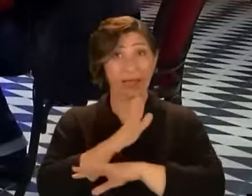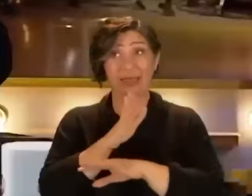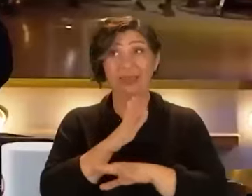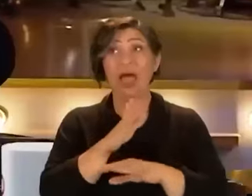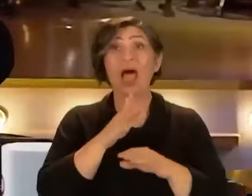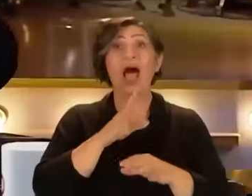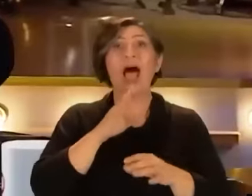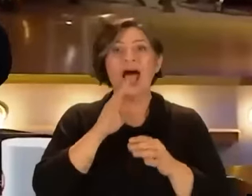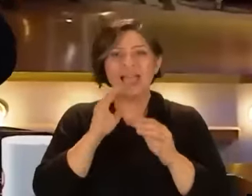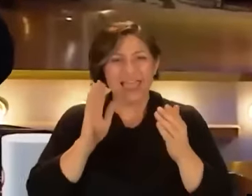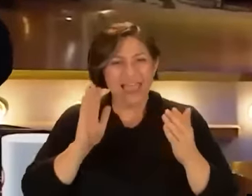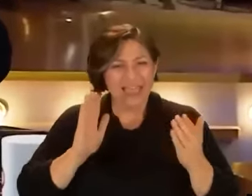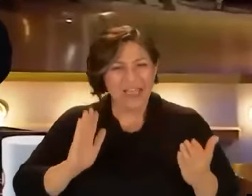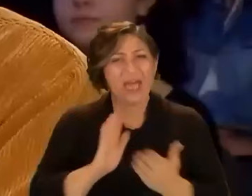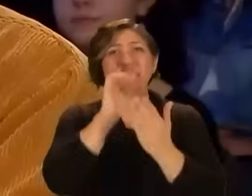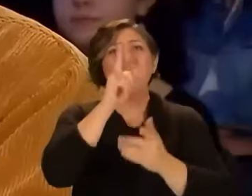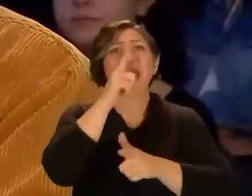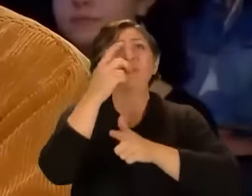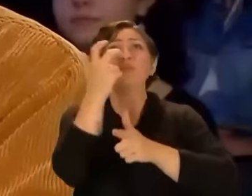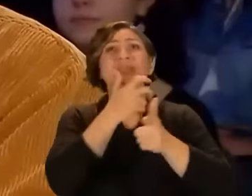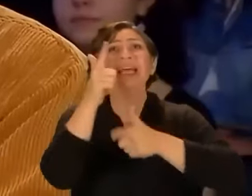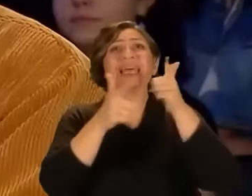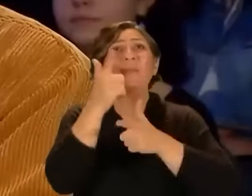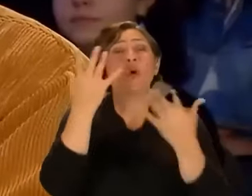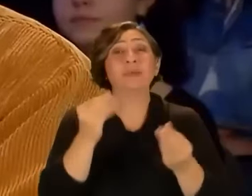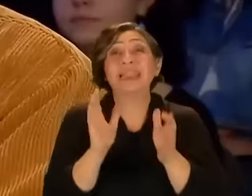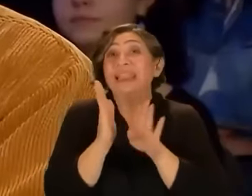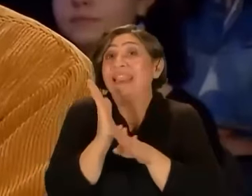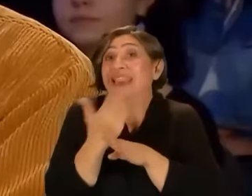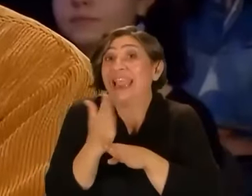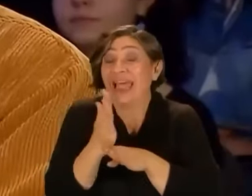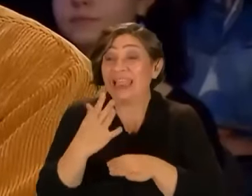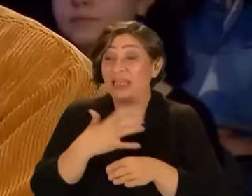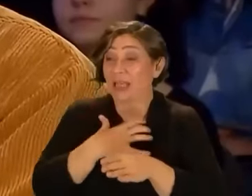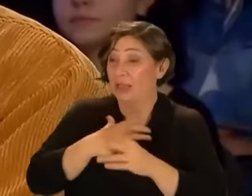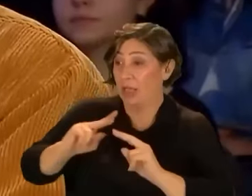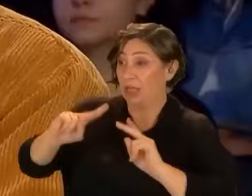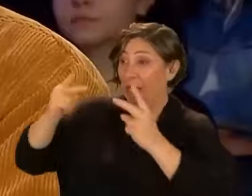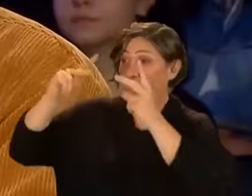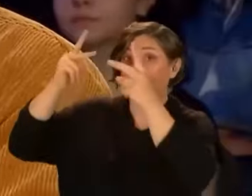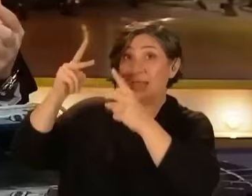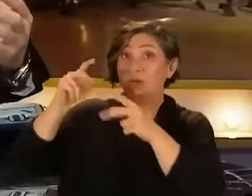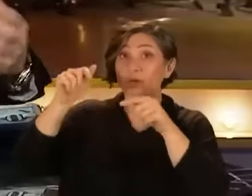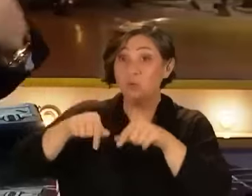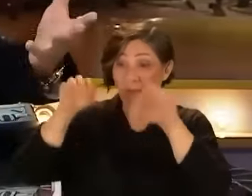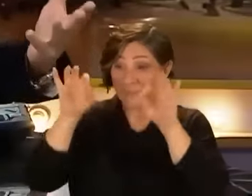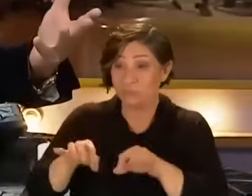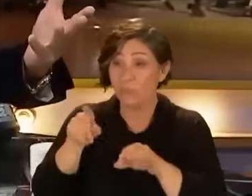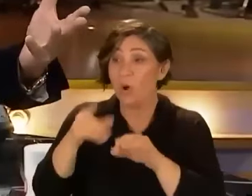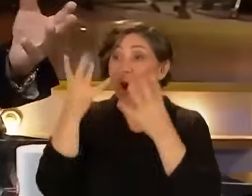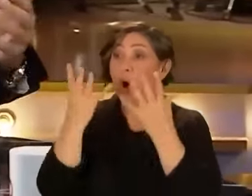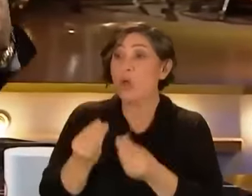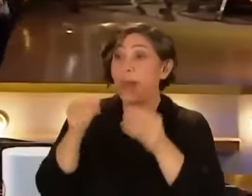bir anti klip bir klip olmuş. Neden kariyerini şu andan itibaren